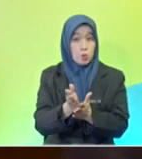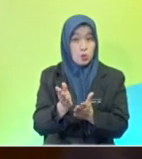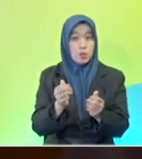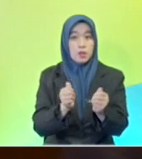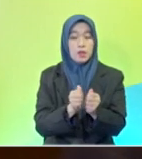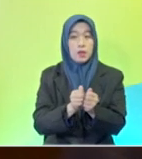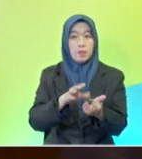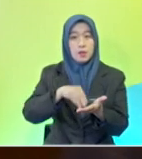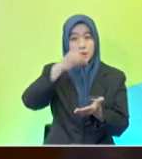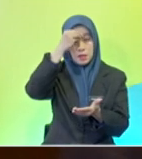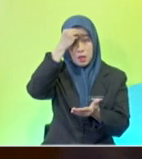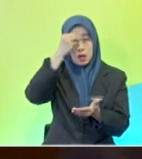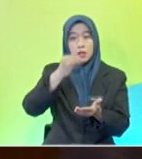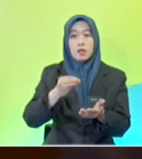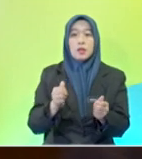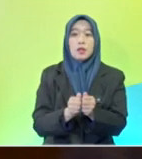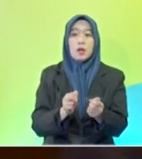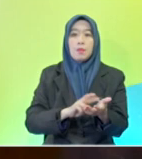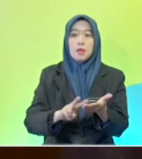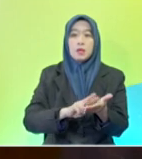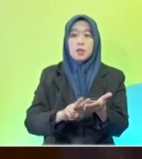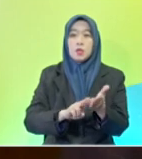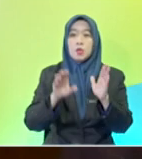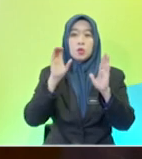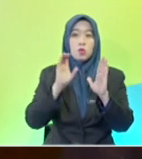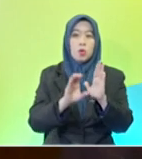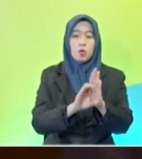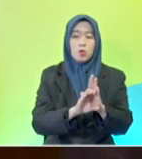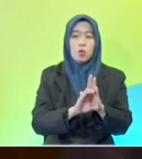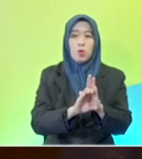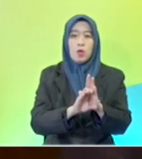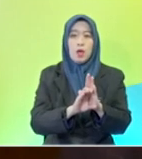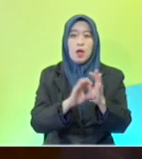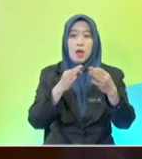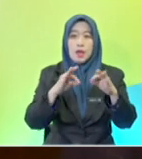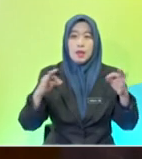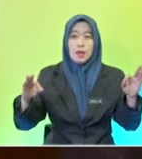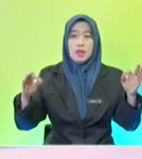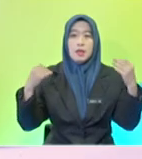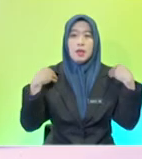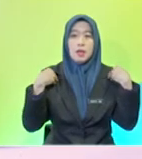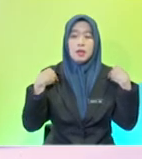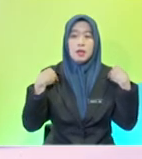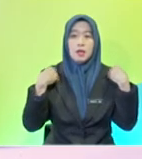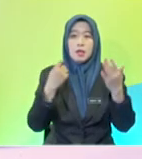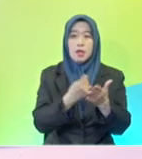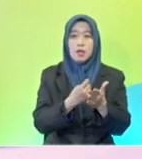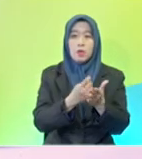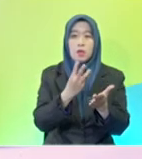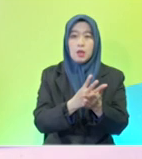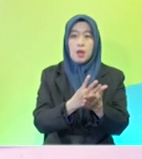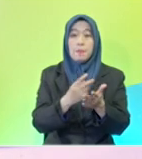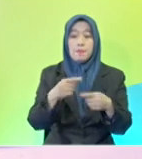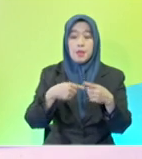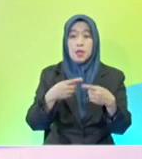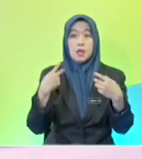dengan membaca contoh ayat yang mengandungi tanda wakaf. Kita lihat apabila kita berjumpa